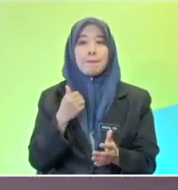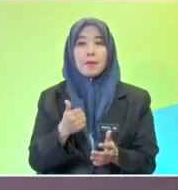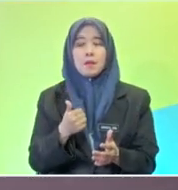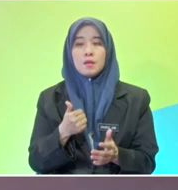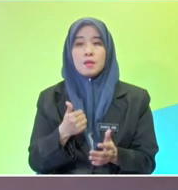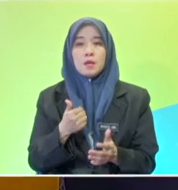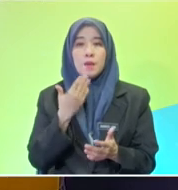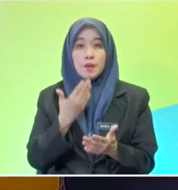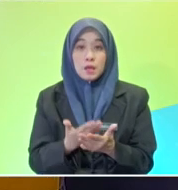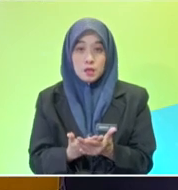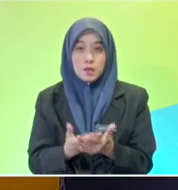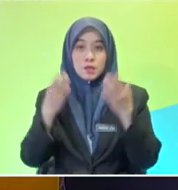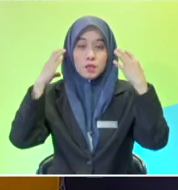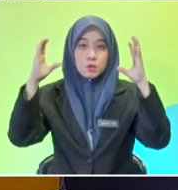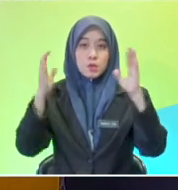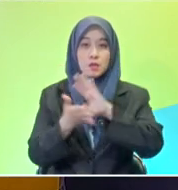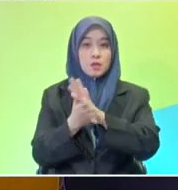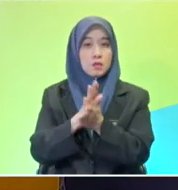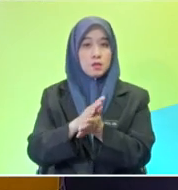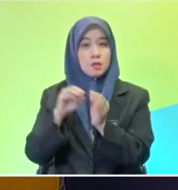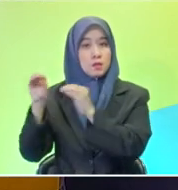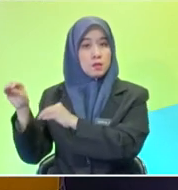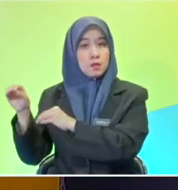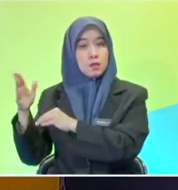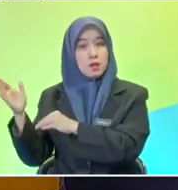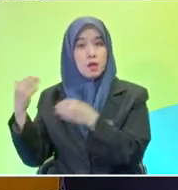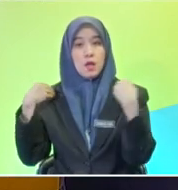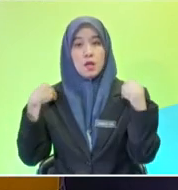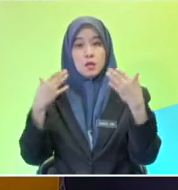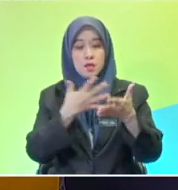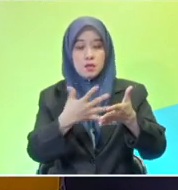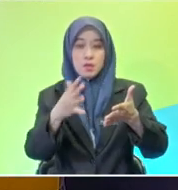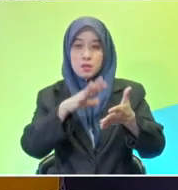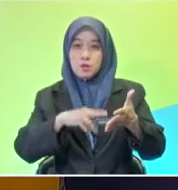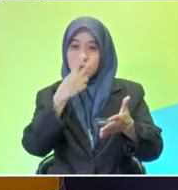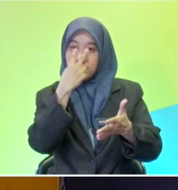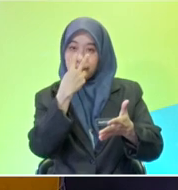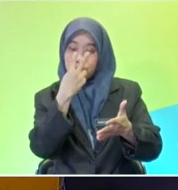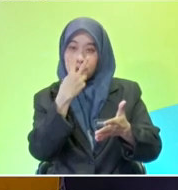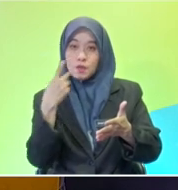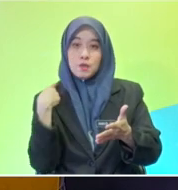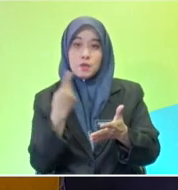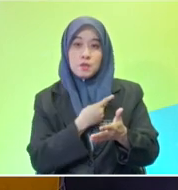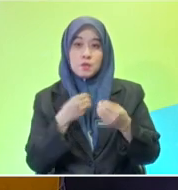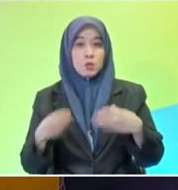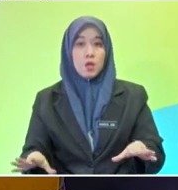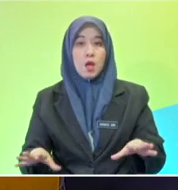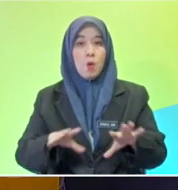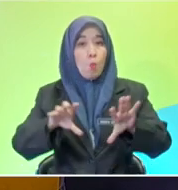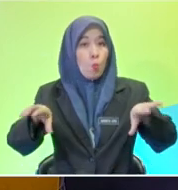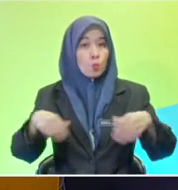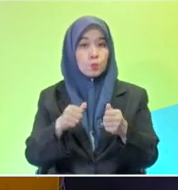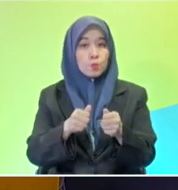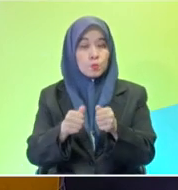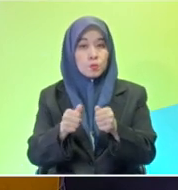Baiklah, cikgu. Baik. Jadi di sebelah sana ada jadual pemerhatian. Okey. Kita dah buat aktiviti tu. Ya. Apa kata